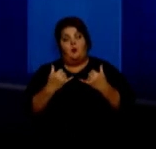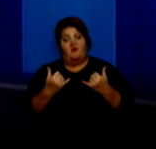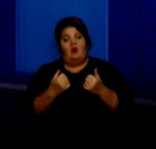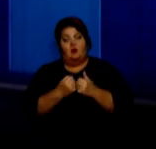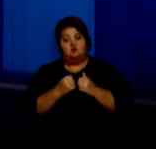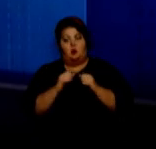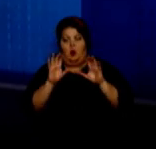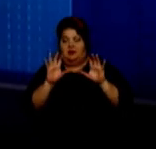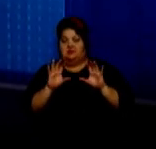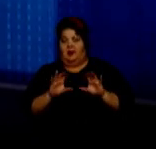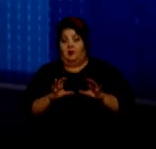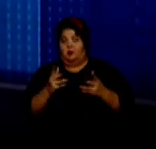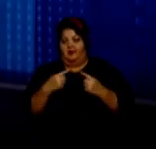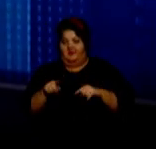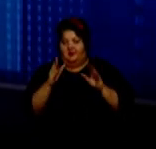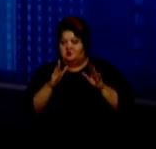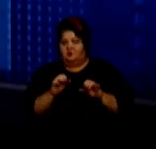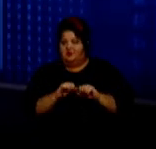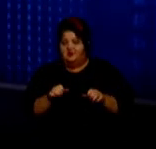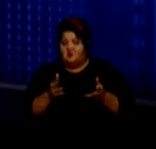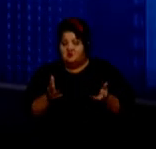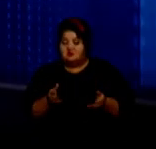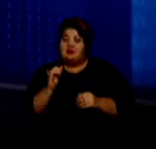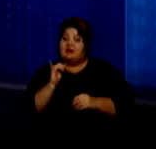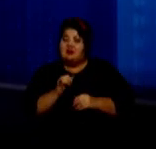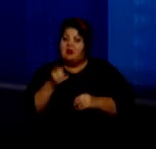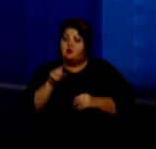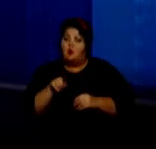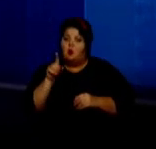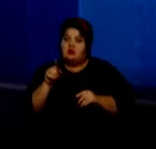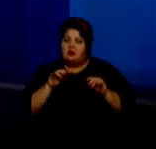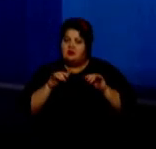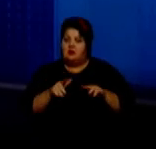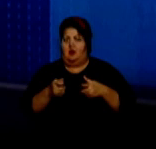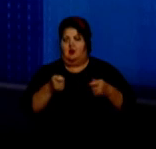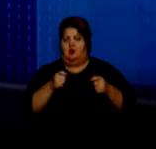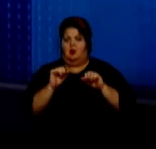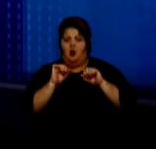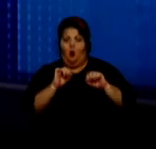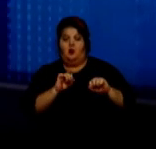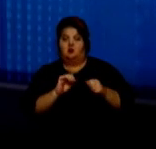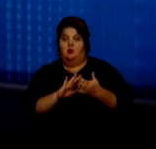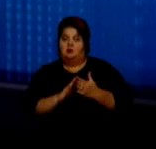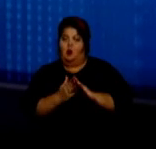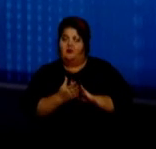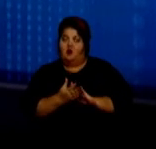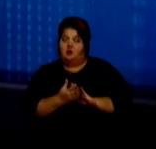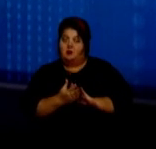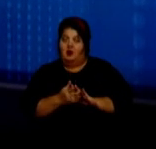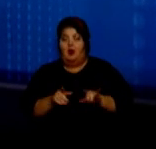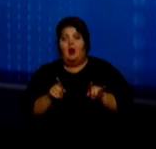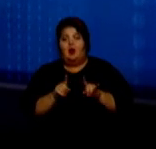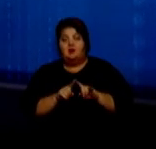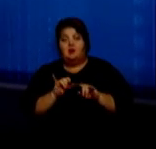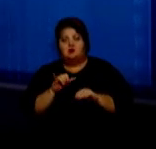закону, в принципі, інакше і бути не може. І тому їх дії регулюються охоронним договором. І це також у нас,